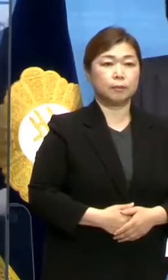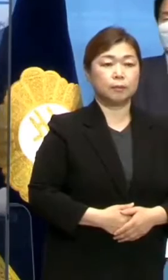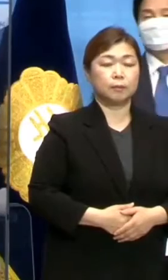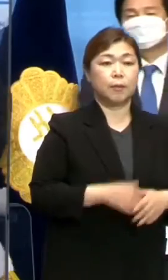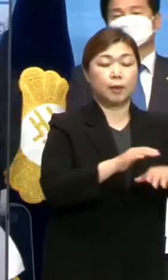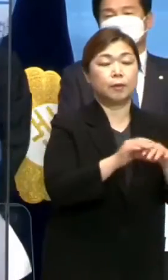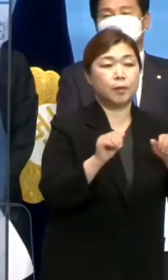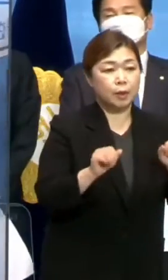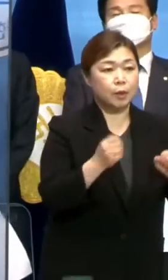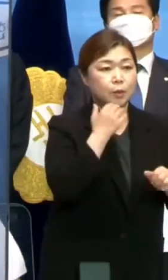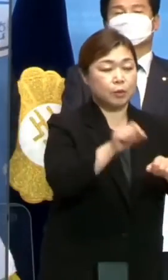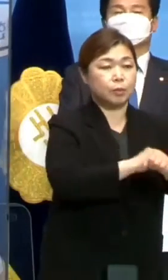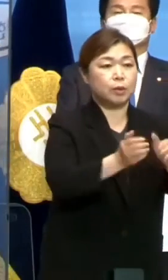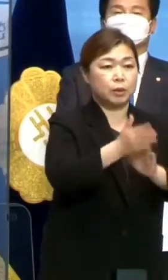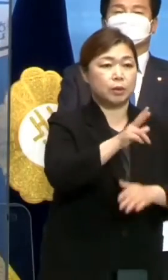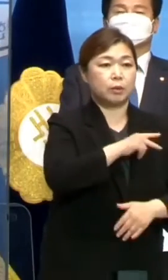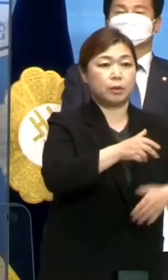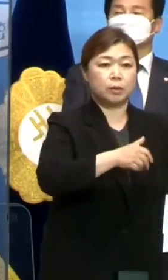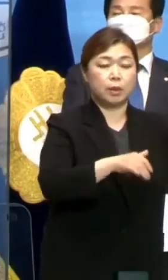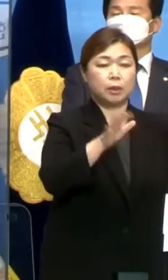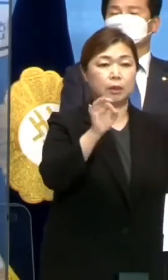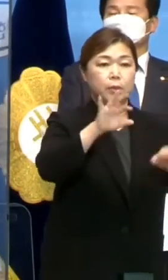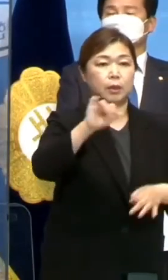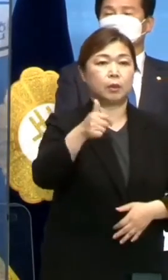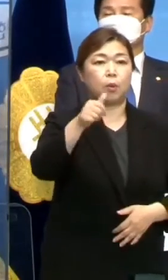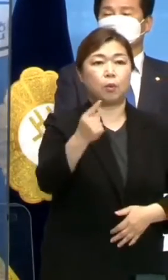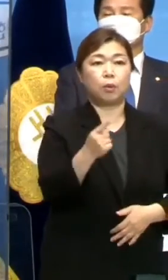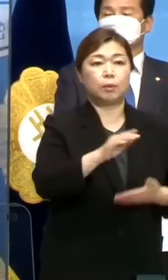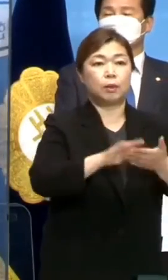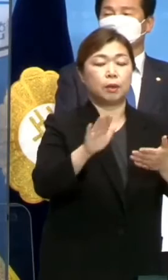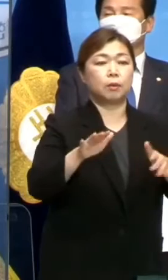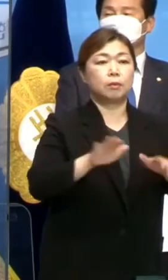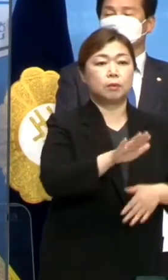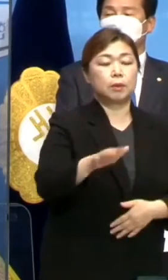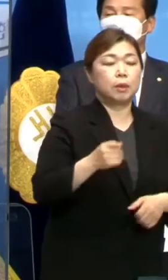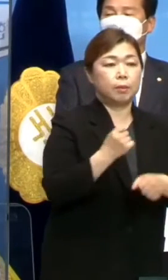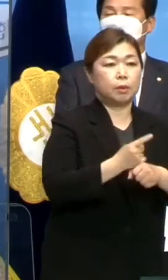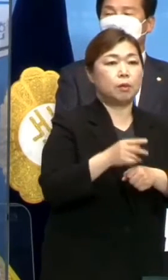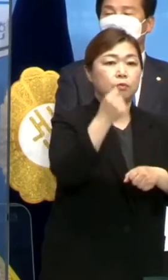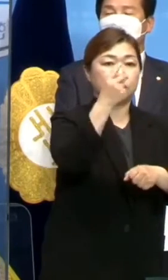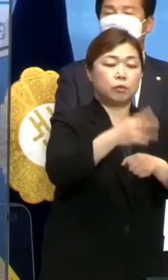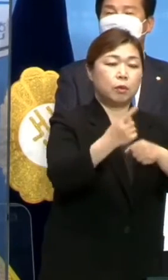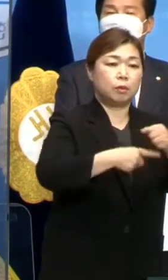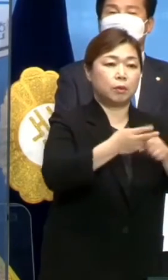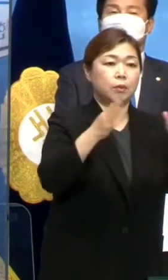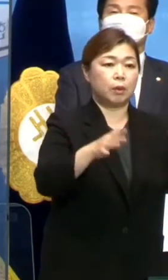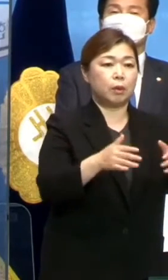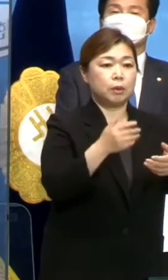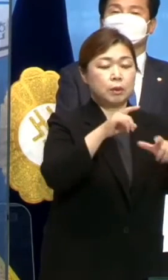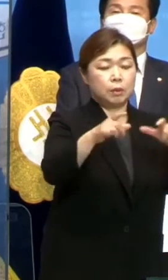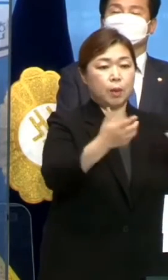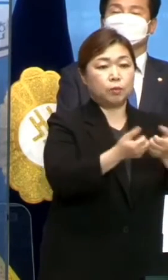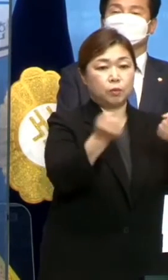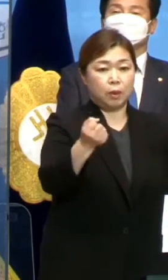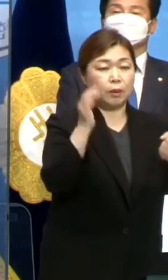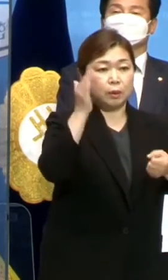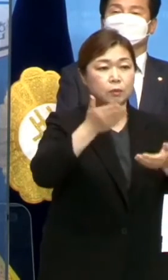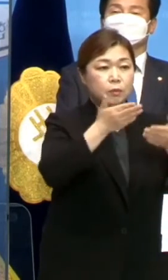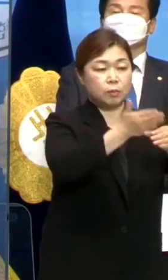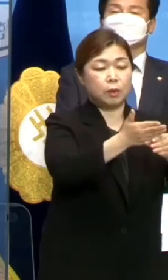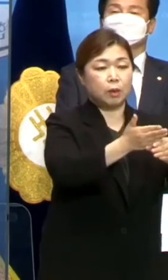예 안녕하십니까 서울특별시 후에 의 장지민 옵니다 우리는 이미 수년 째 지방분권 을 이야기하고 있습니다